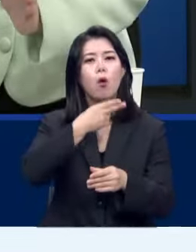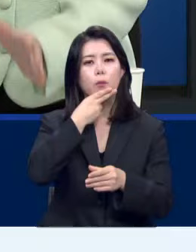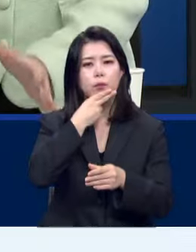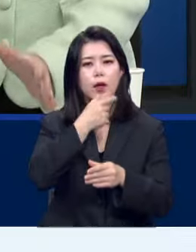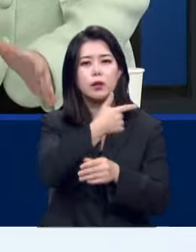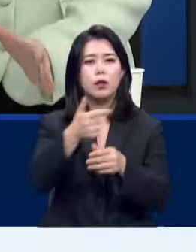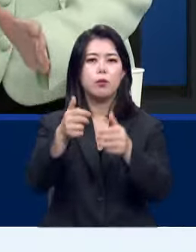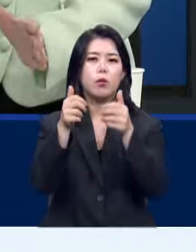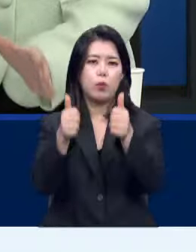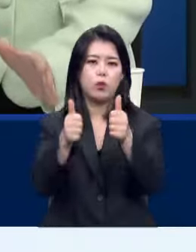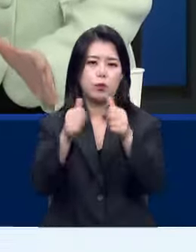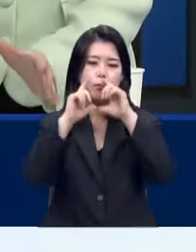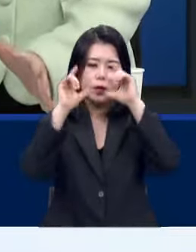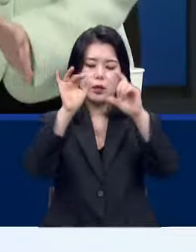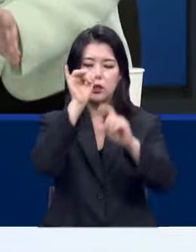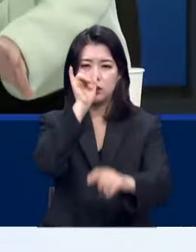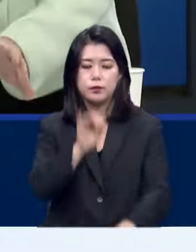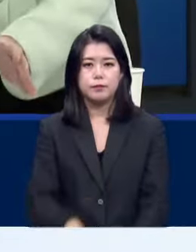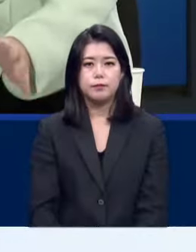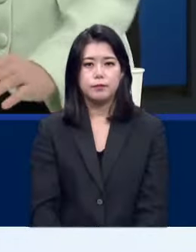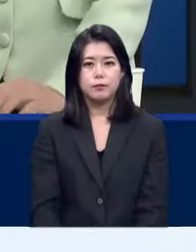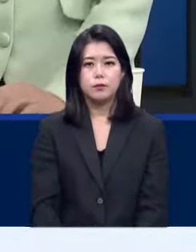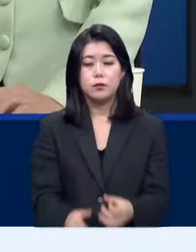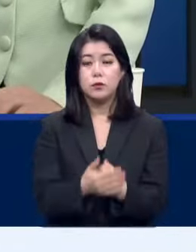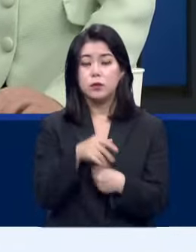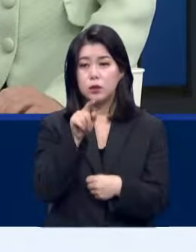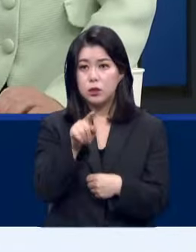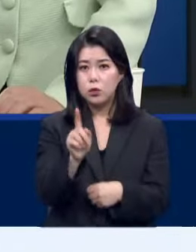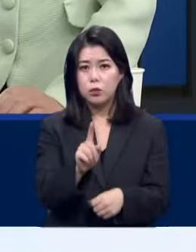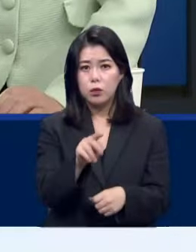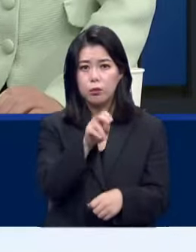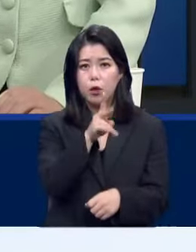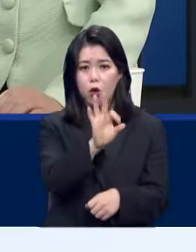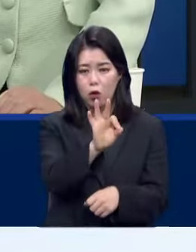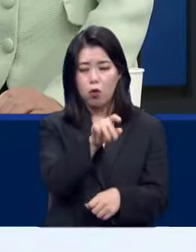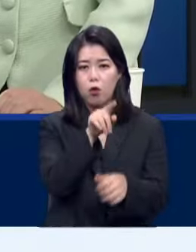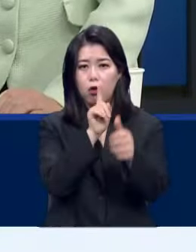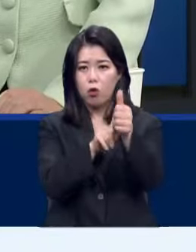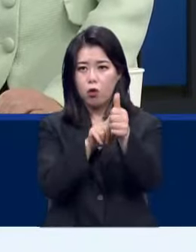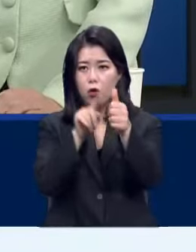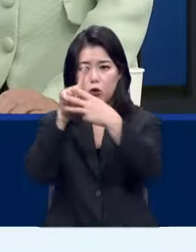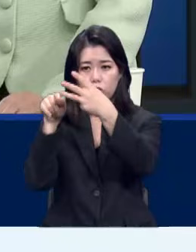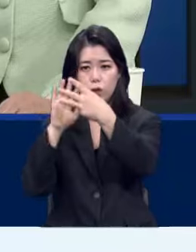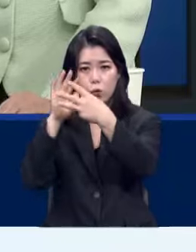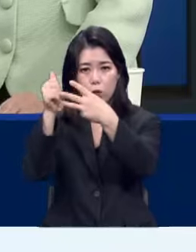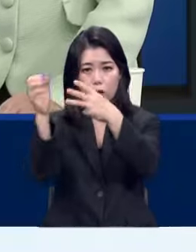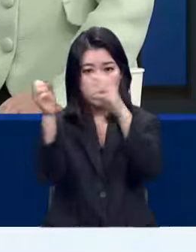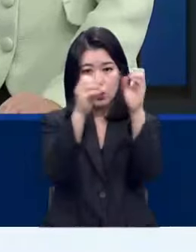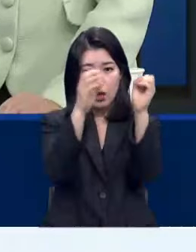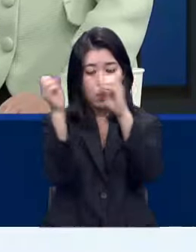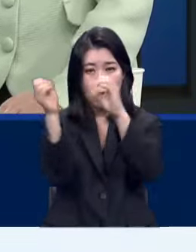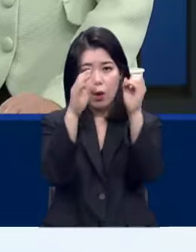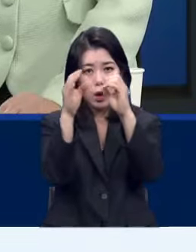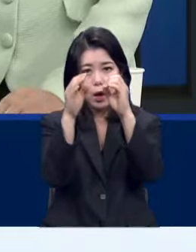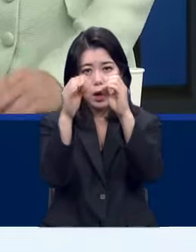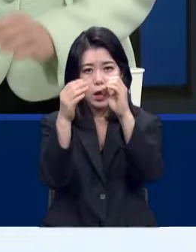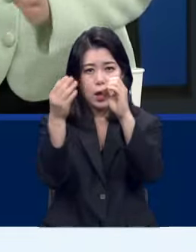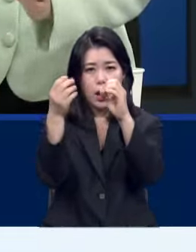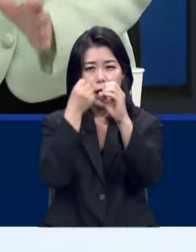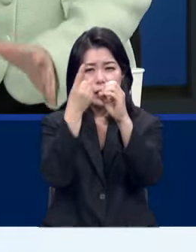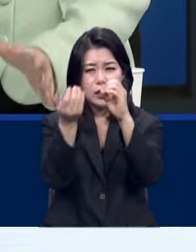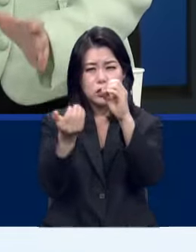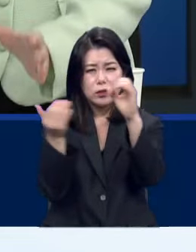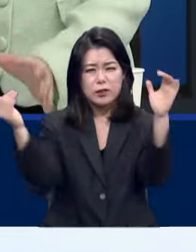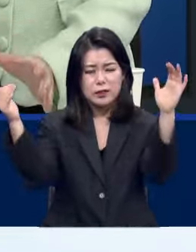5초에 있었습니다 그렇다면 권에서도 사실 명태 씨가 윤석열 대통령과 나눈 대화는 이미 한 달